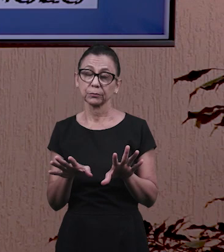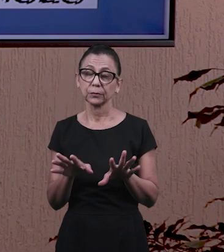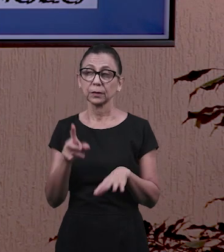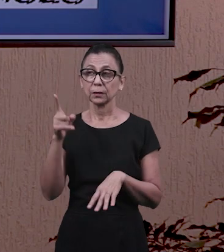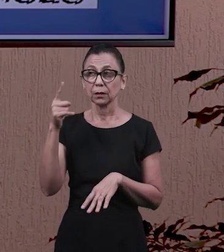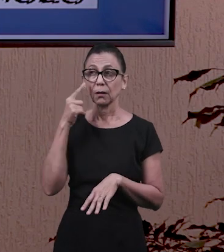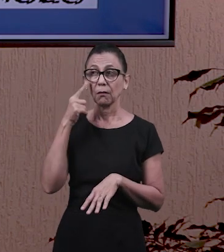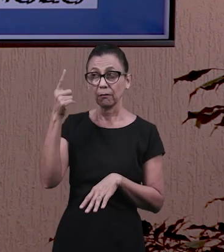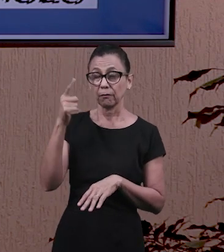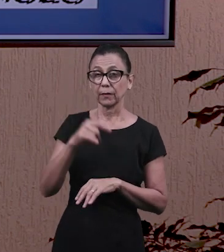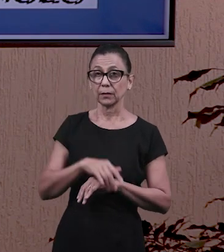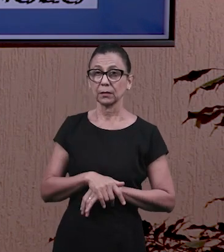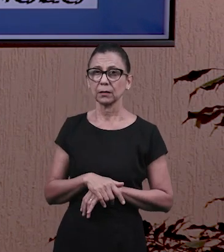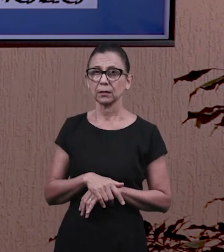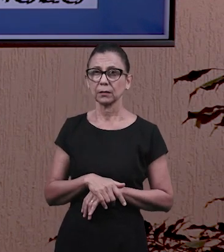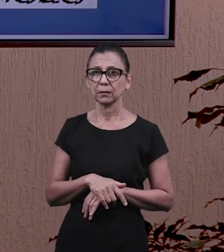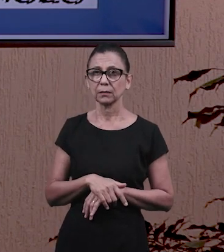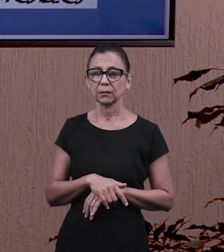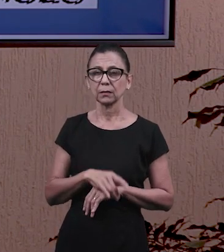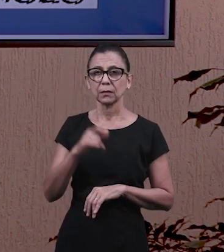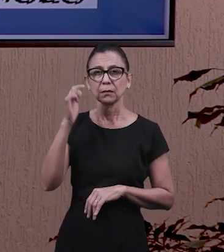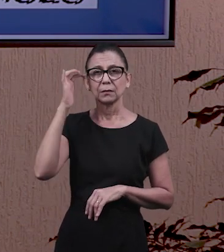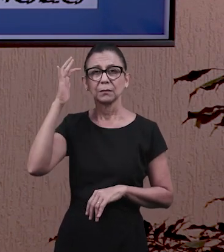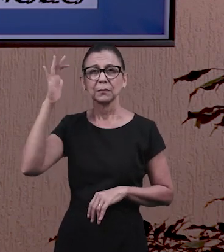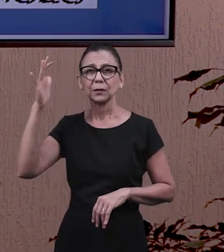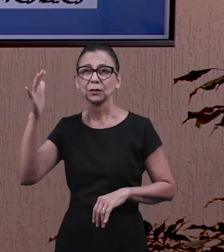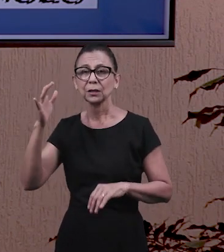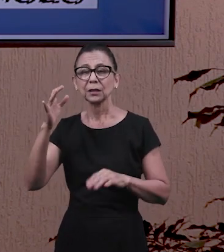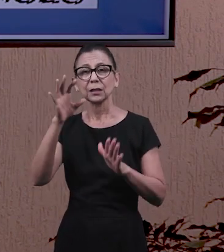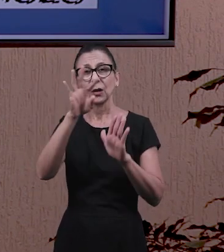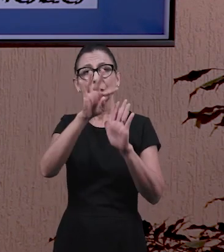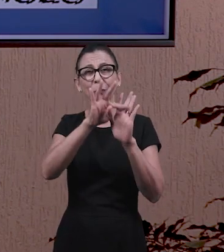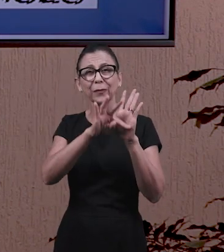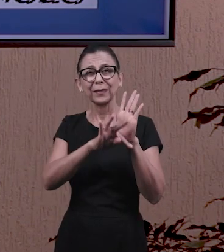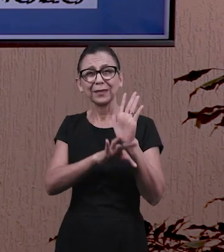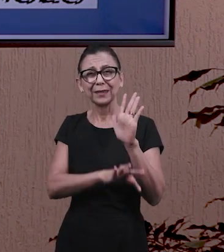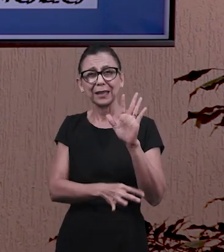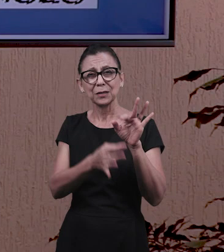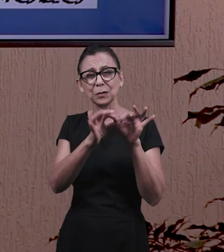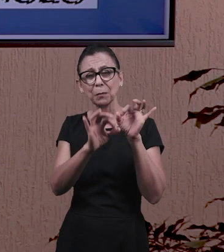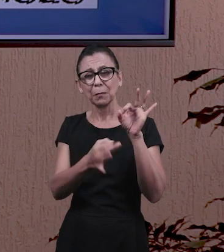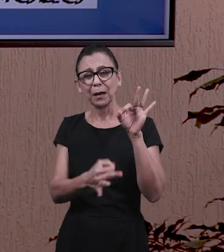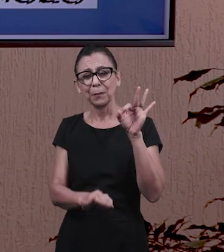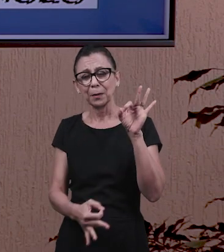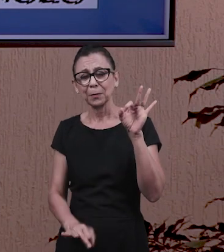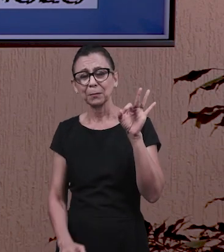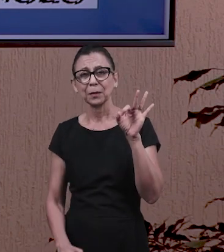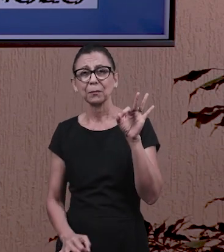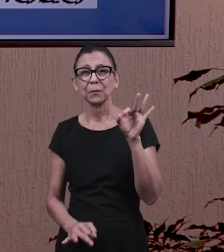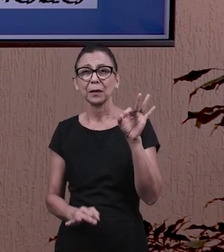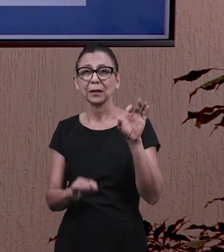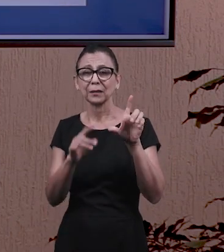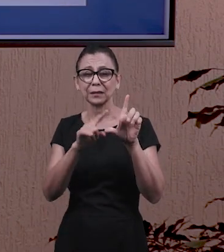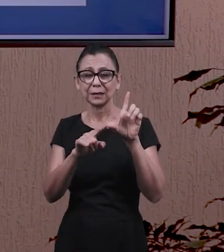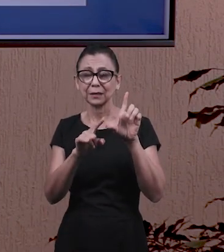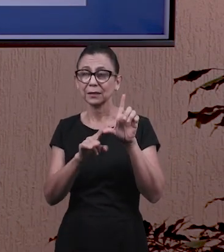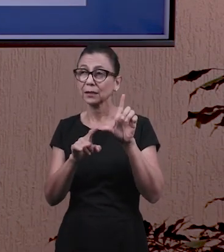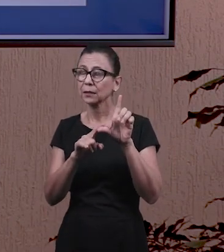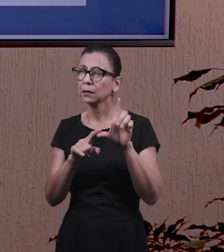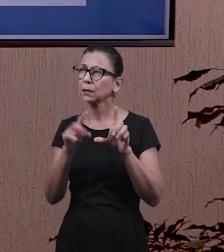général. Regardez ici, on peut voir, mais imaginez la fatigue de lire un grand texte avec des lettres dans ce format.